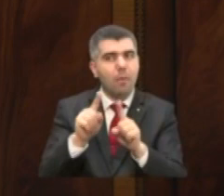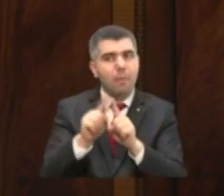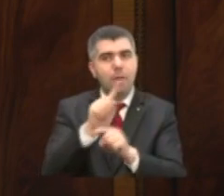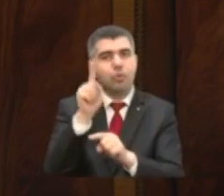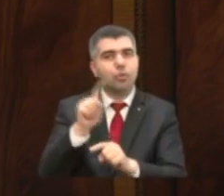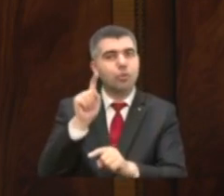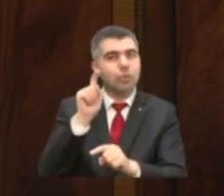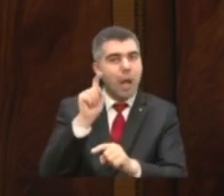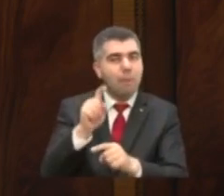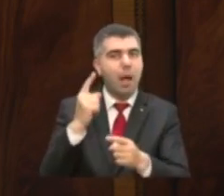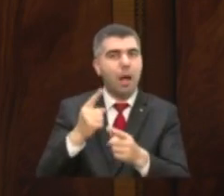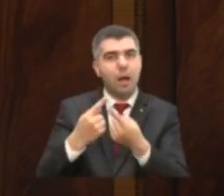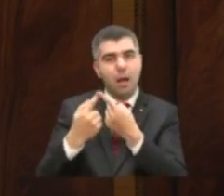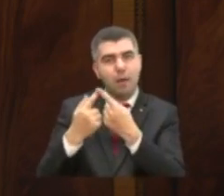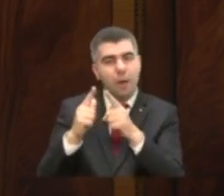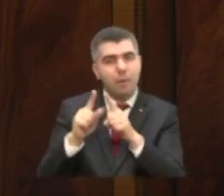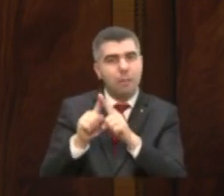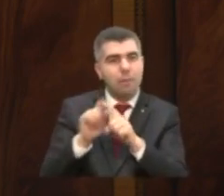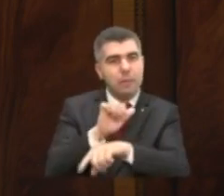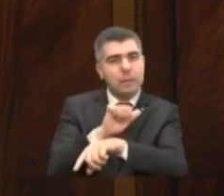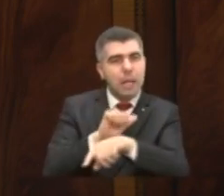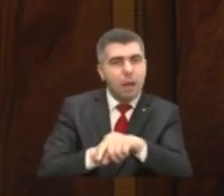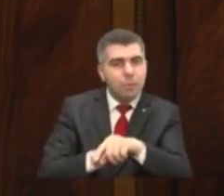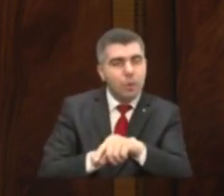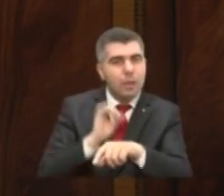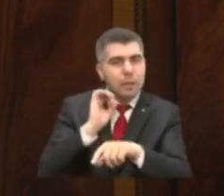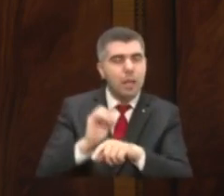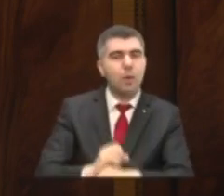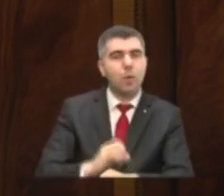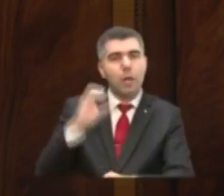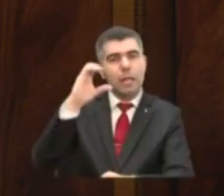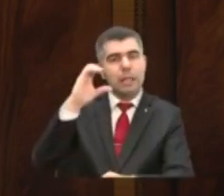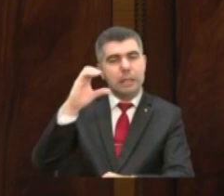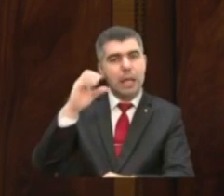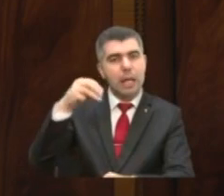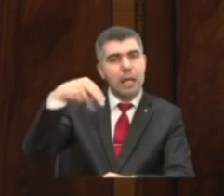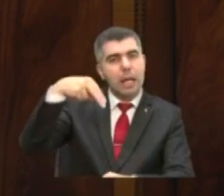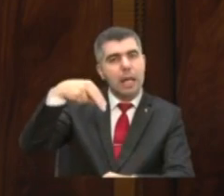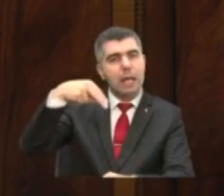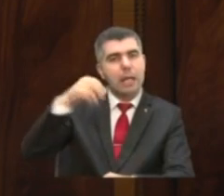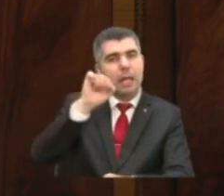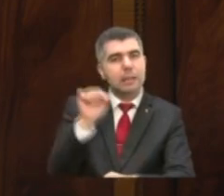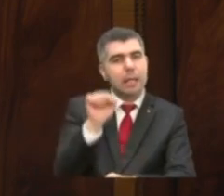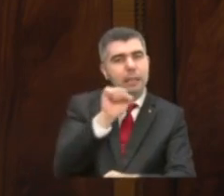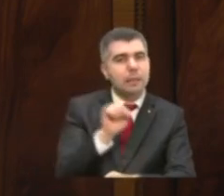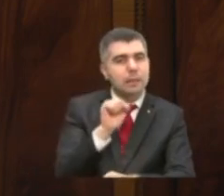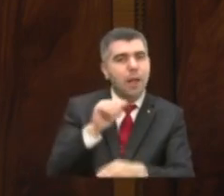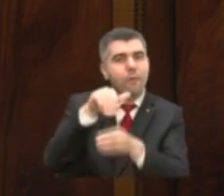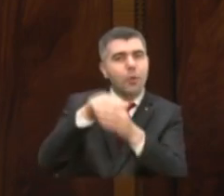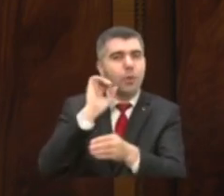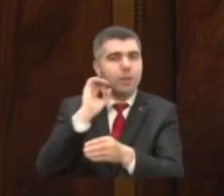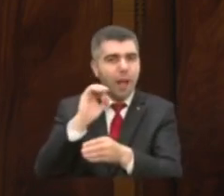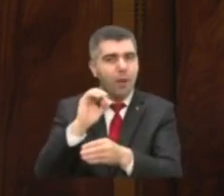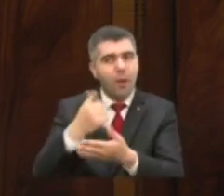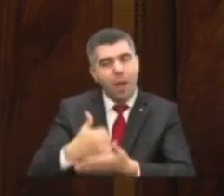المحلية الوكالة الوطنية للضمان التأمين الصحي حتى هي ما عطاتش هذوك الفلوس اللي رام عندها، وبالتالي لم